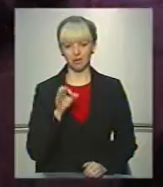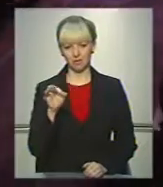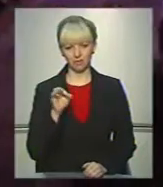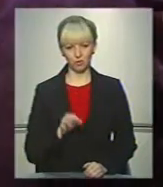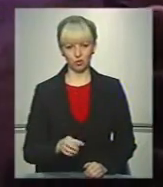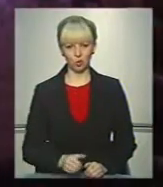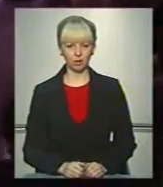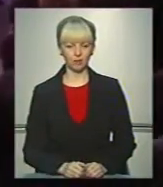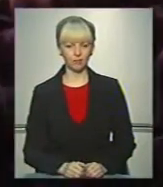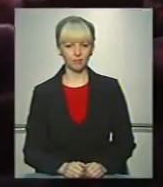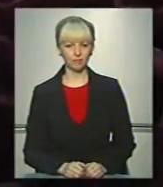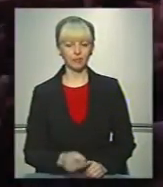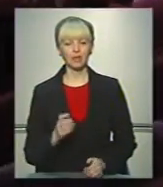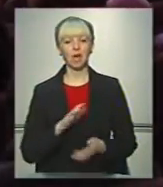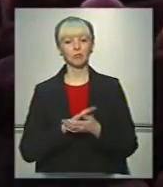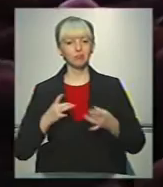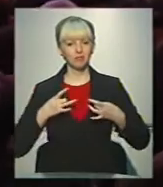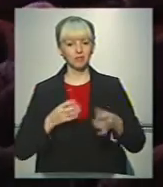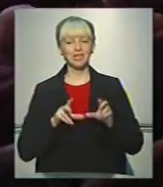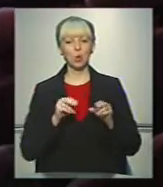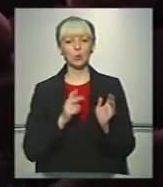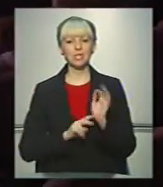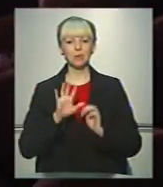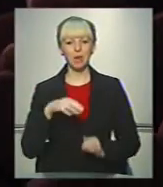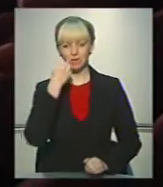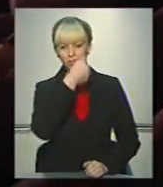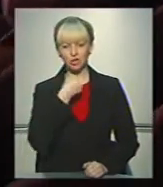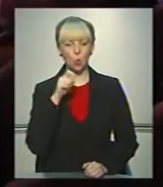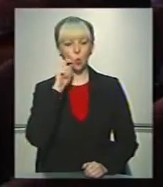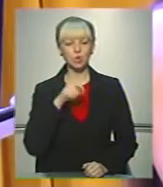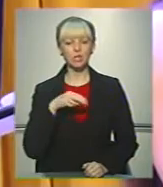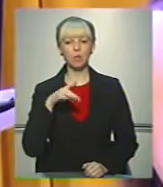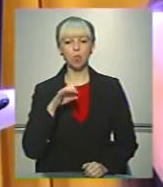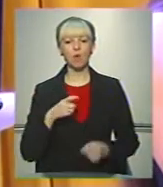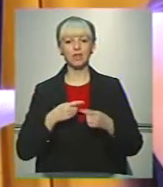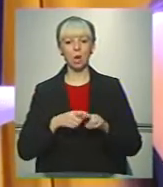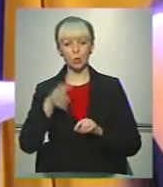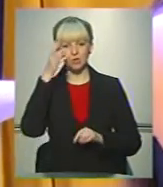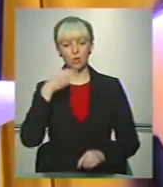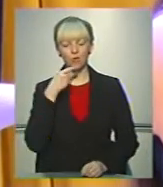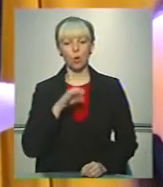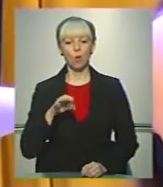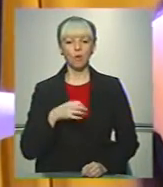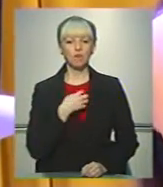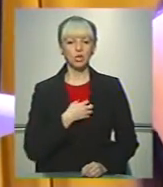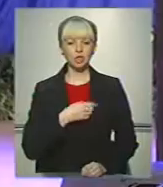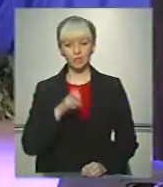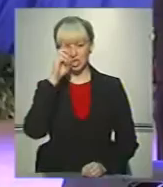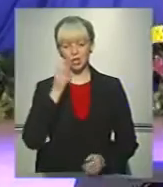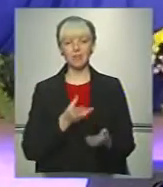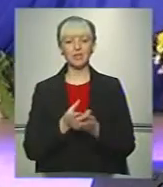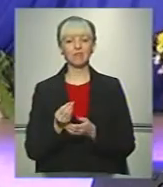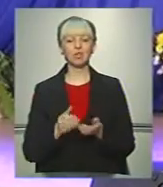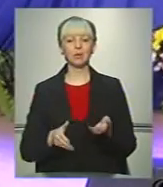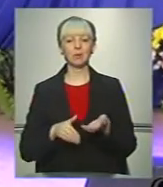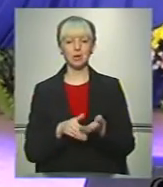97,3%. На урочистостях з нагоди 75-ї річниці української профтехосвіти говорилось і про важливість державної фінансової